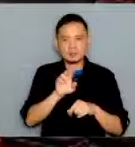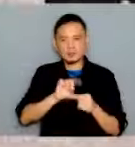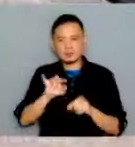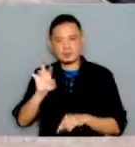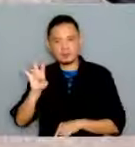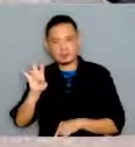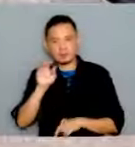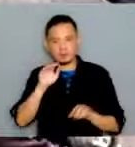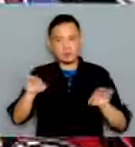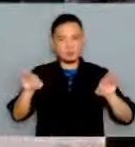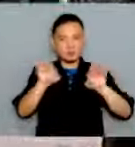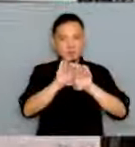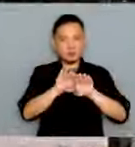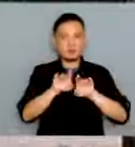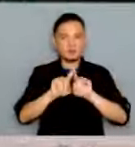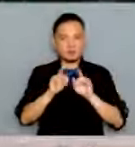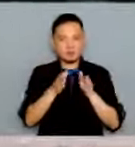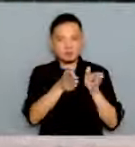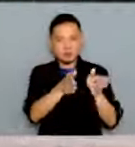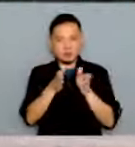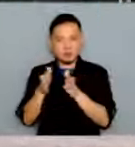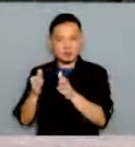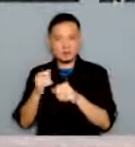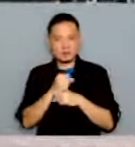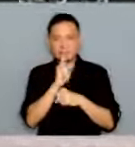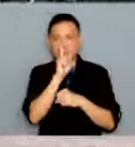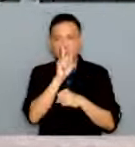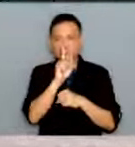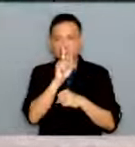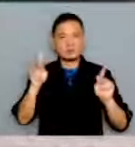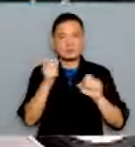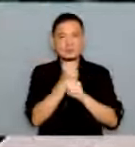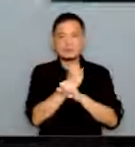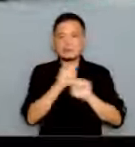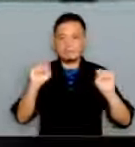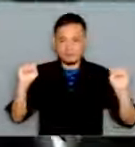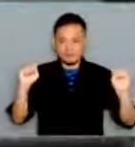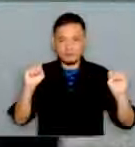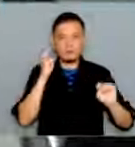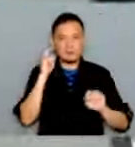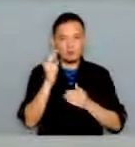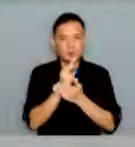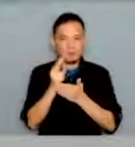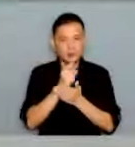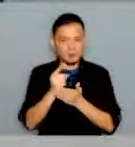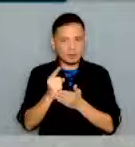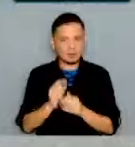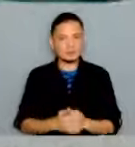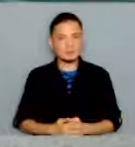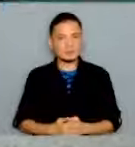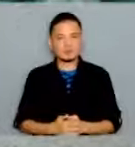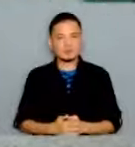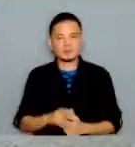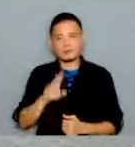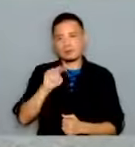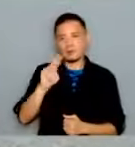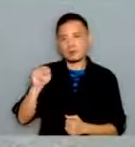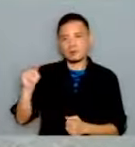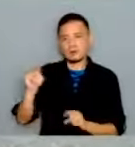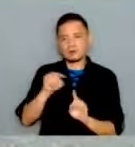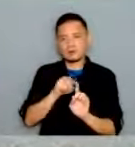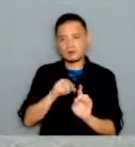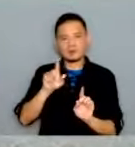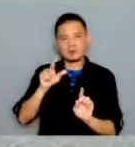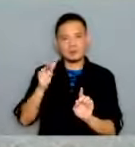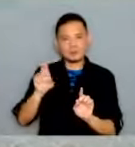Pansamantalang isasara ang mga kalsada para matiyak na ligtas ang paggunita sa mahal na araw. Nananawagan na rin ang Navotas LGU sa mga motorista